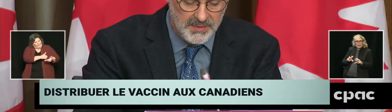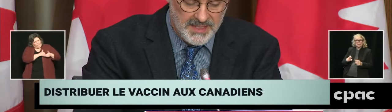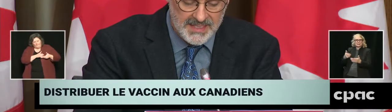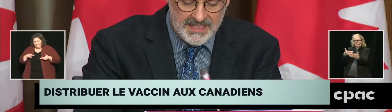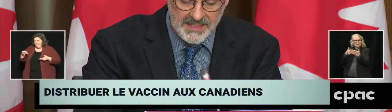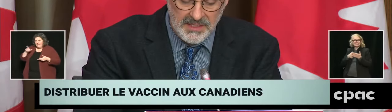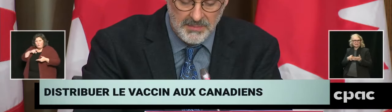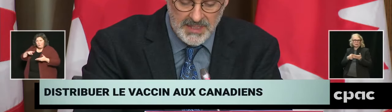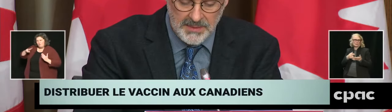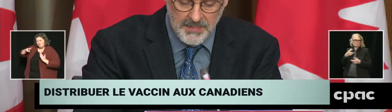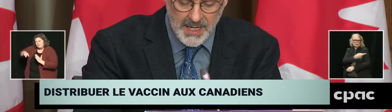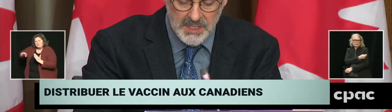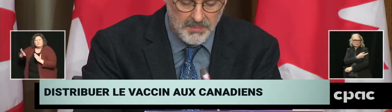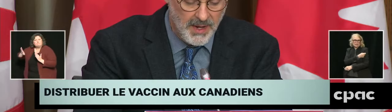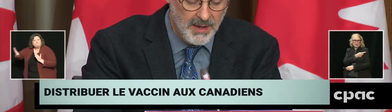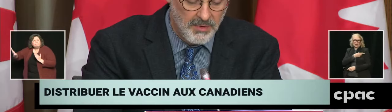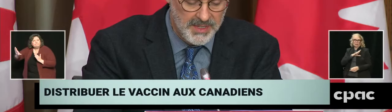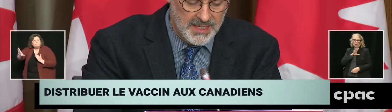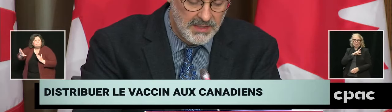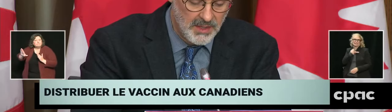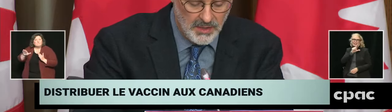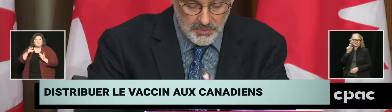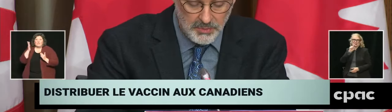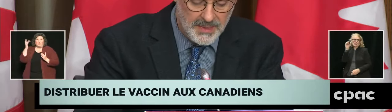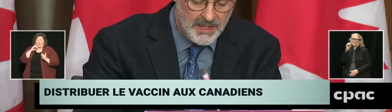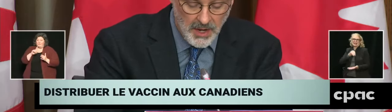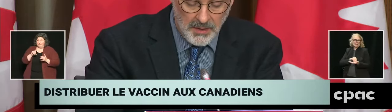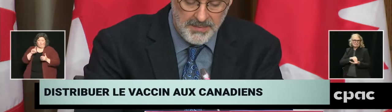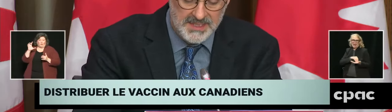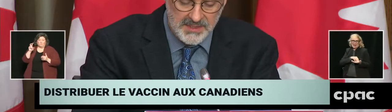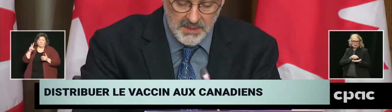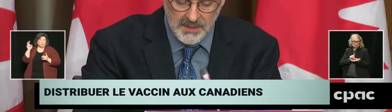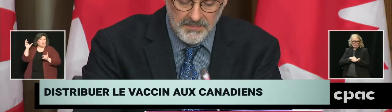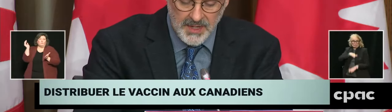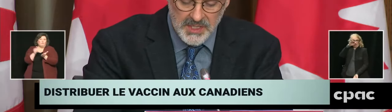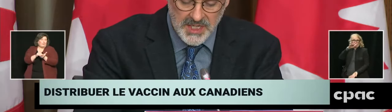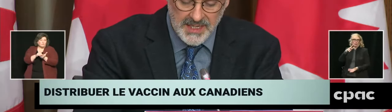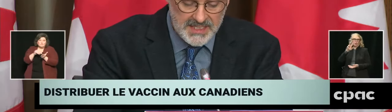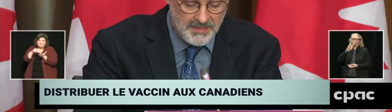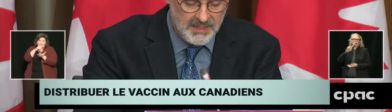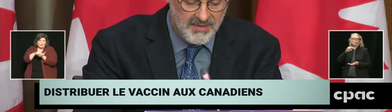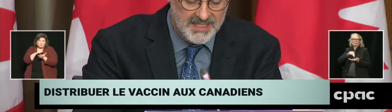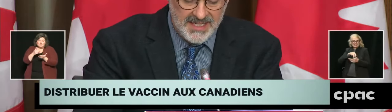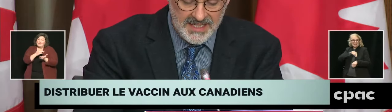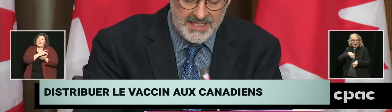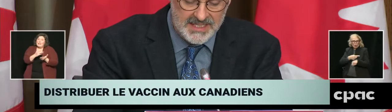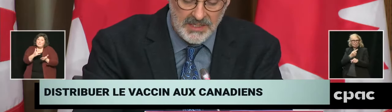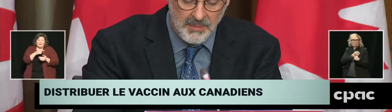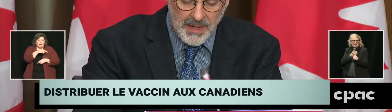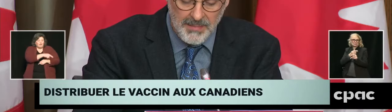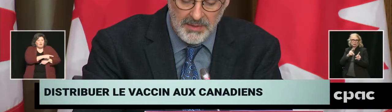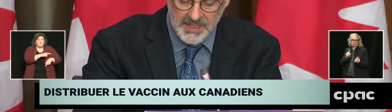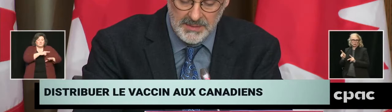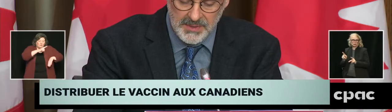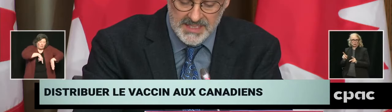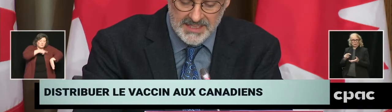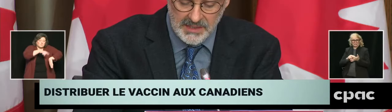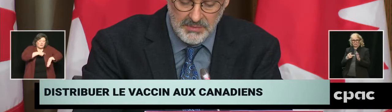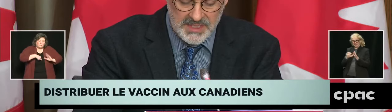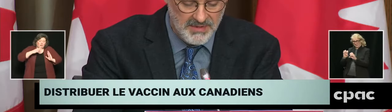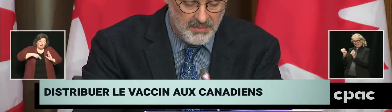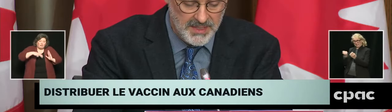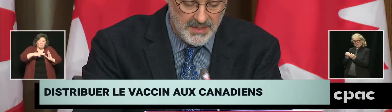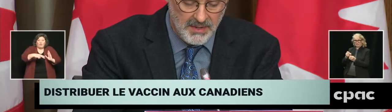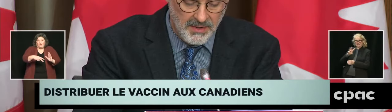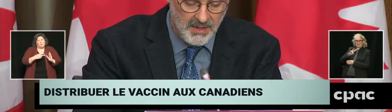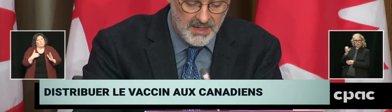peut contenir des centaines de milliers de pages prend en moyenne 2000 heures personne. Chaque examen de vaccin nécessite normalement une équipe de 7 à